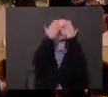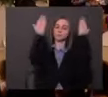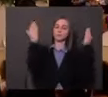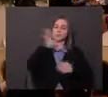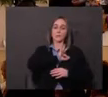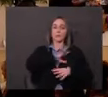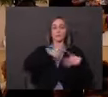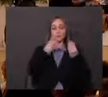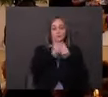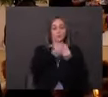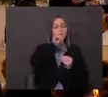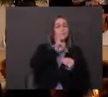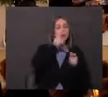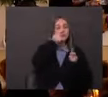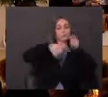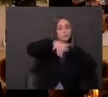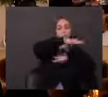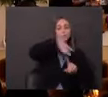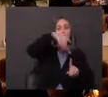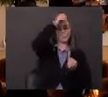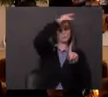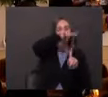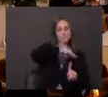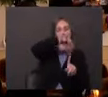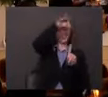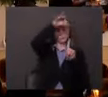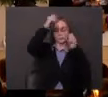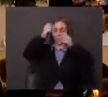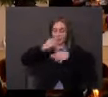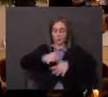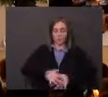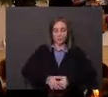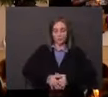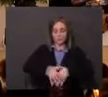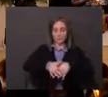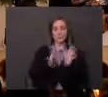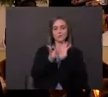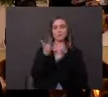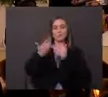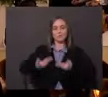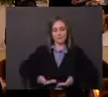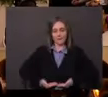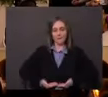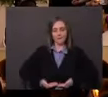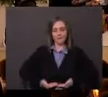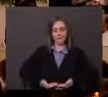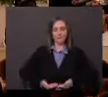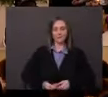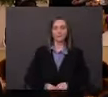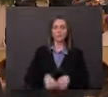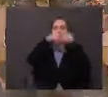z Tobą, błogosławionaś Ty między niewiastami i błogosławiony owoc żywota Twojego,